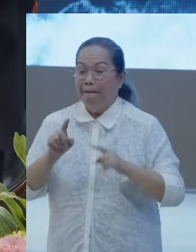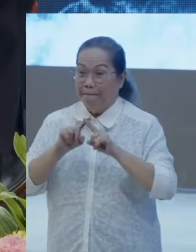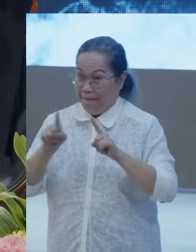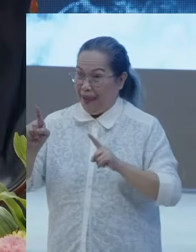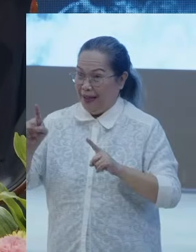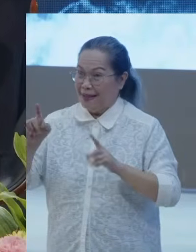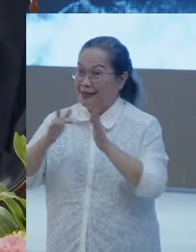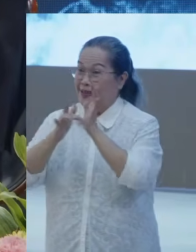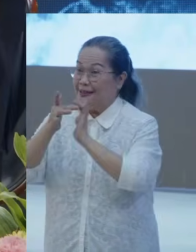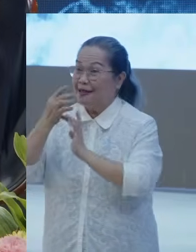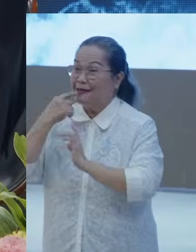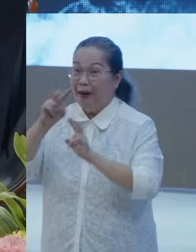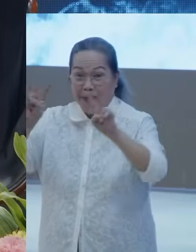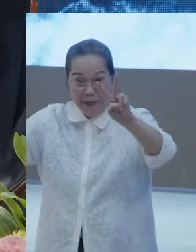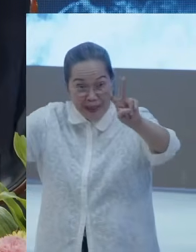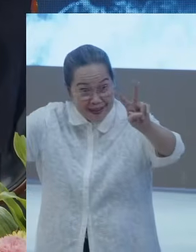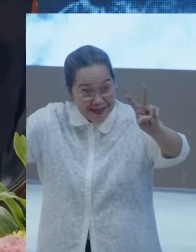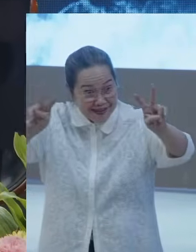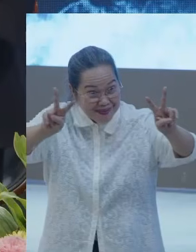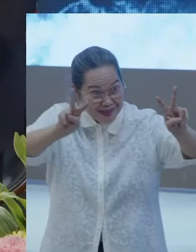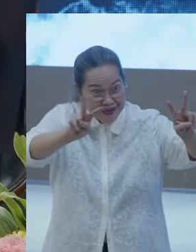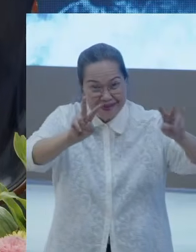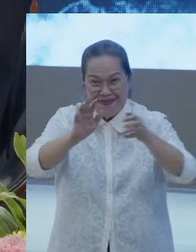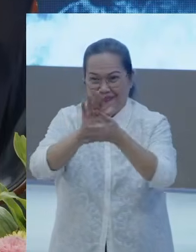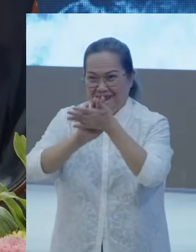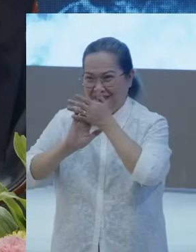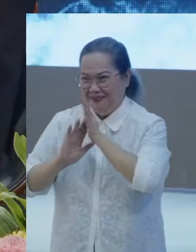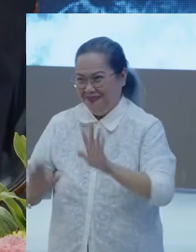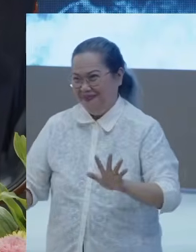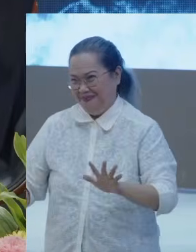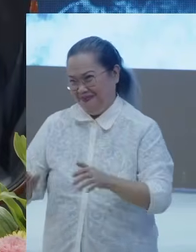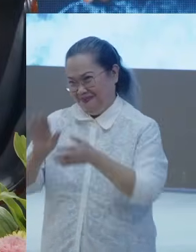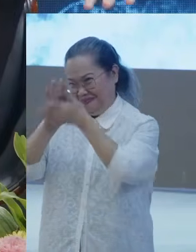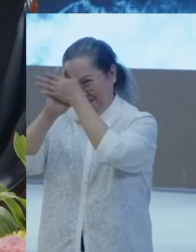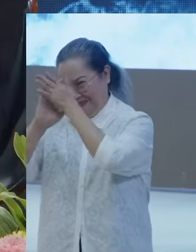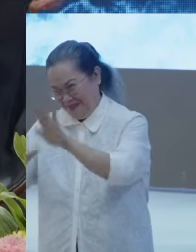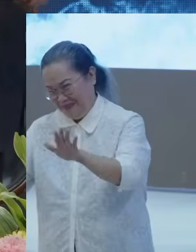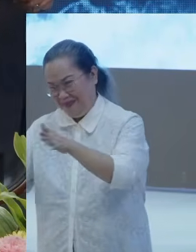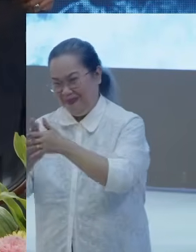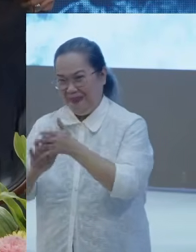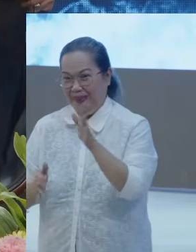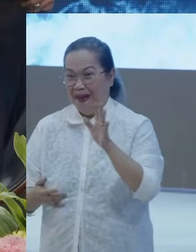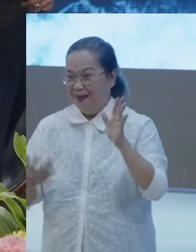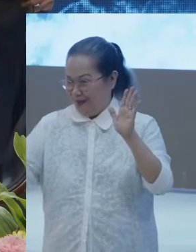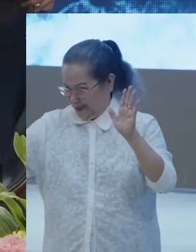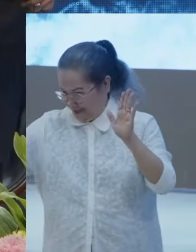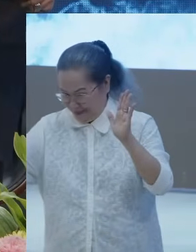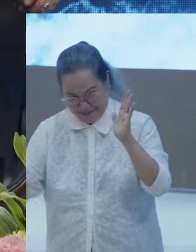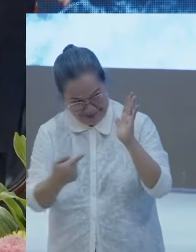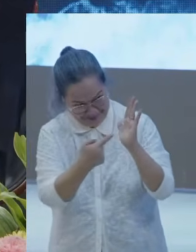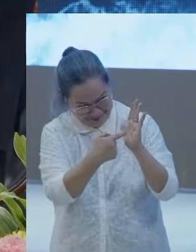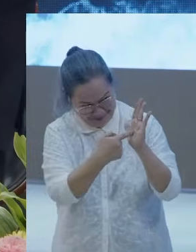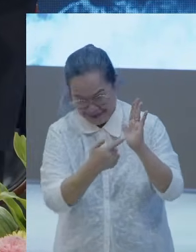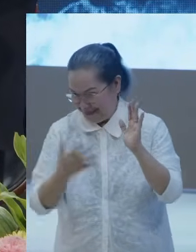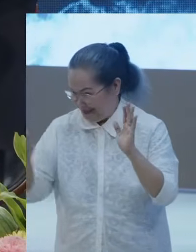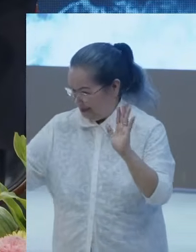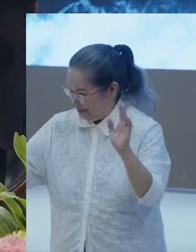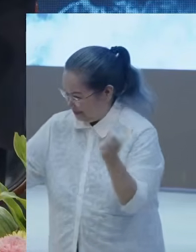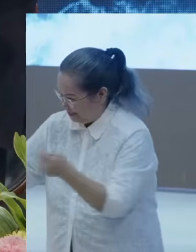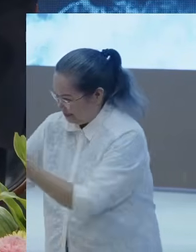be with you. Nagpakita siya. So, nakikain siya. Pinahawak yung kanyang mga sugat. So, silang